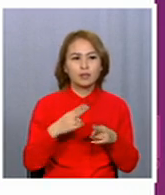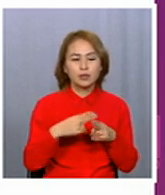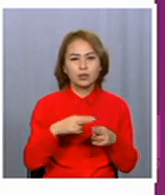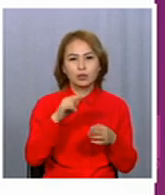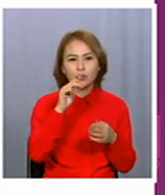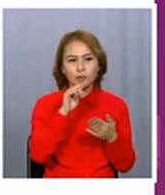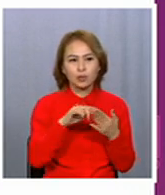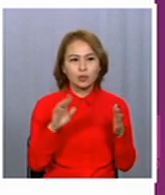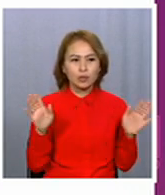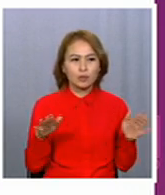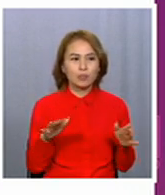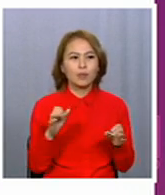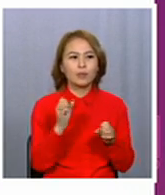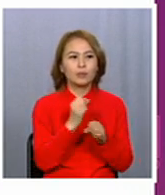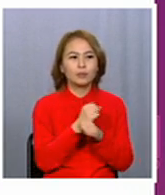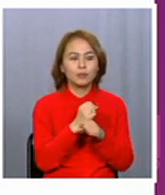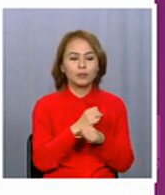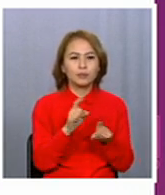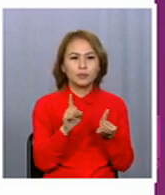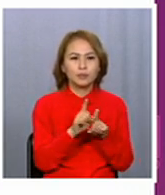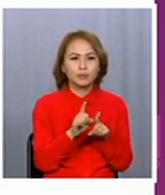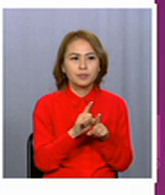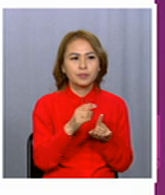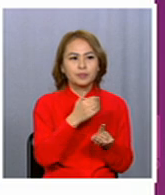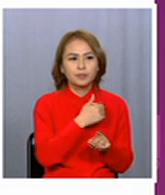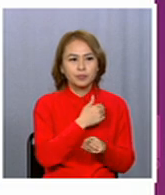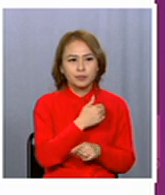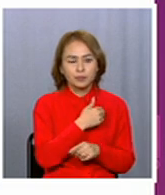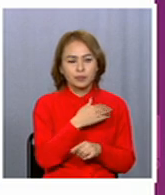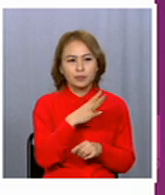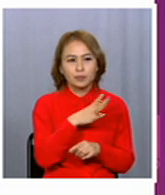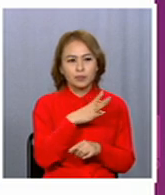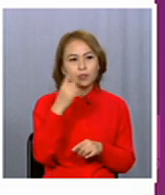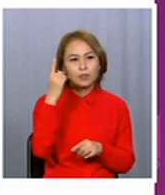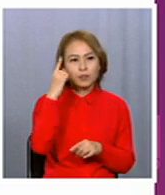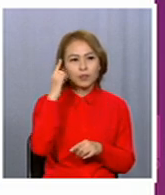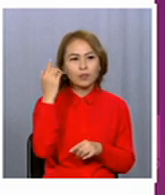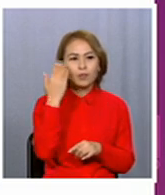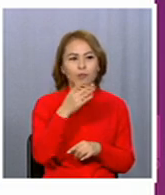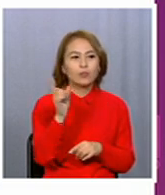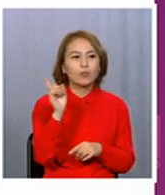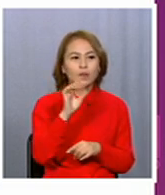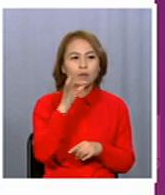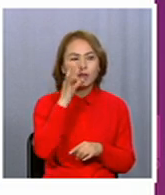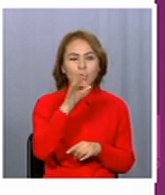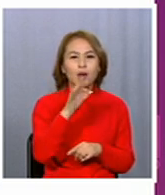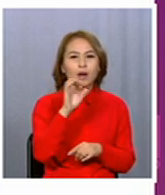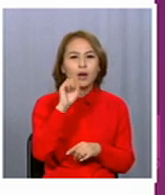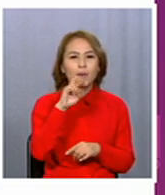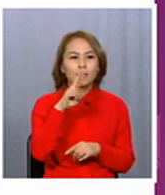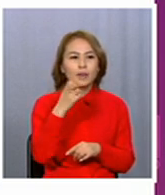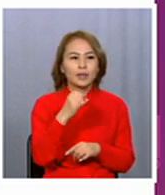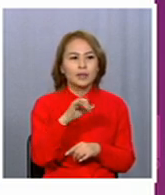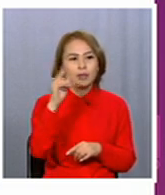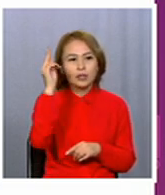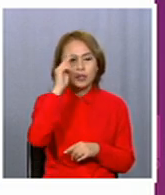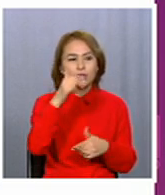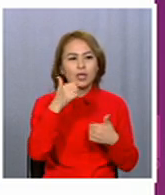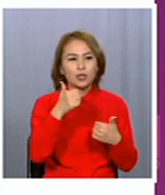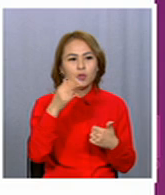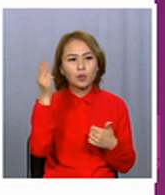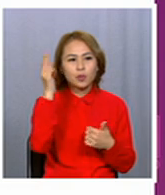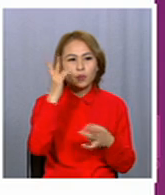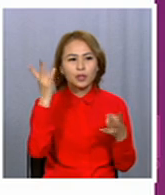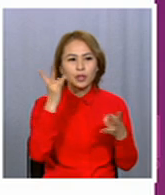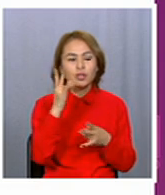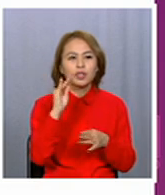де темір құстың моторын өзіме бағындырсам деп ойлайды. Ол үшін дейді апайы, сабақты жақсы